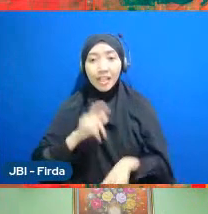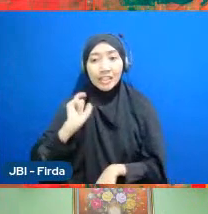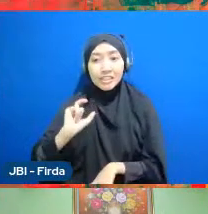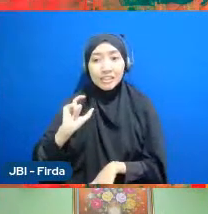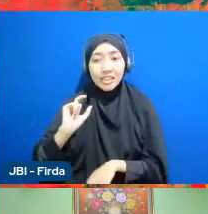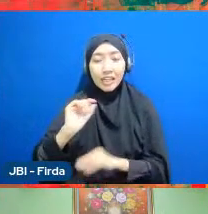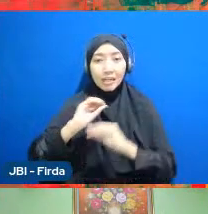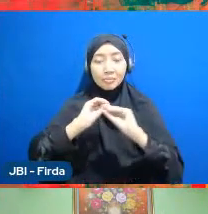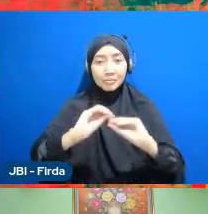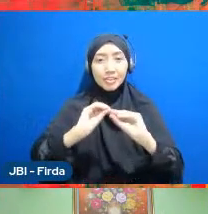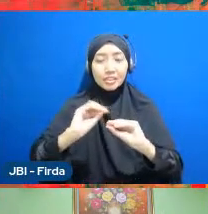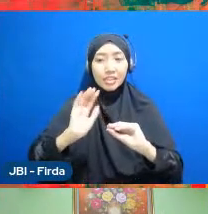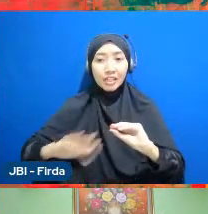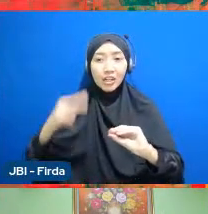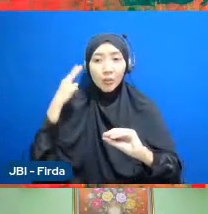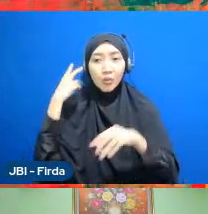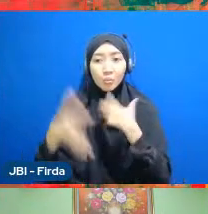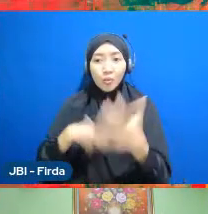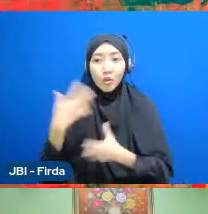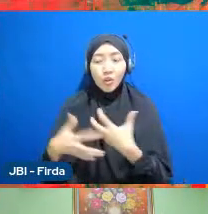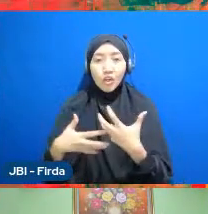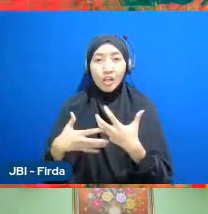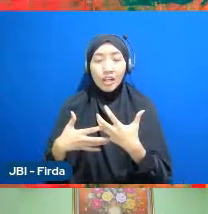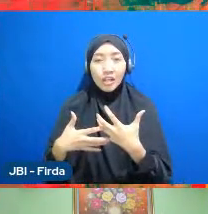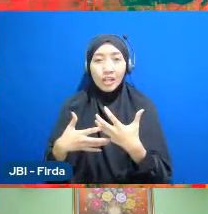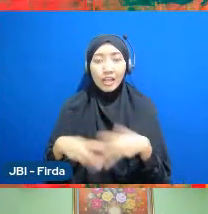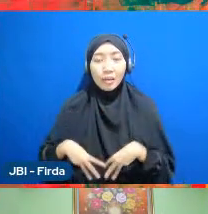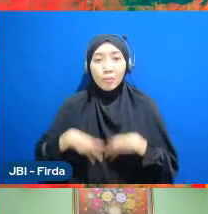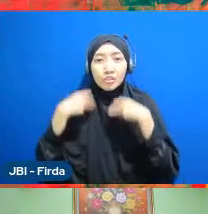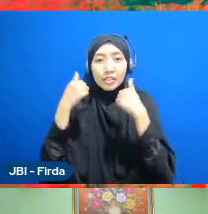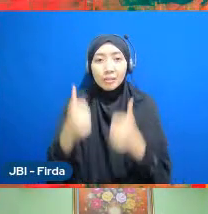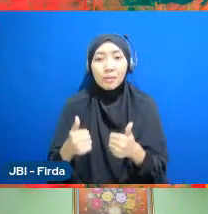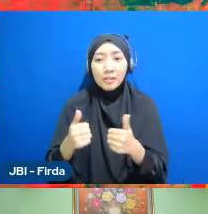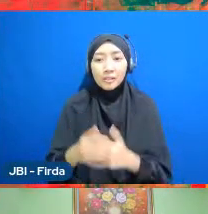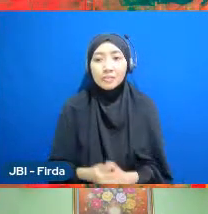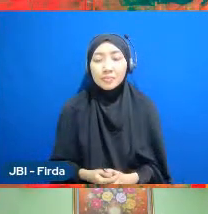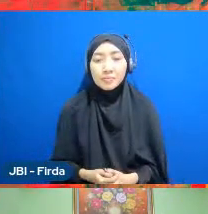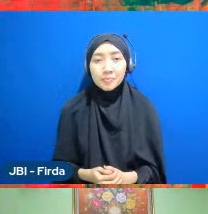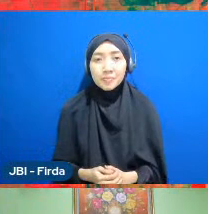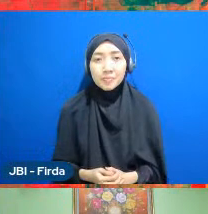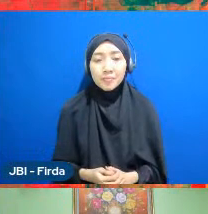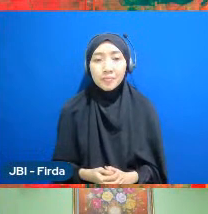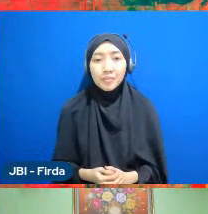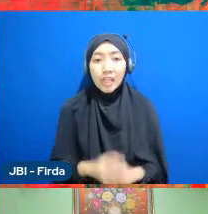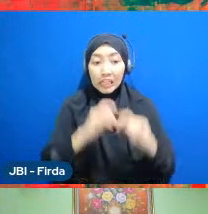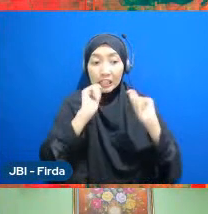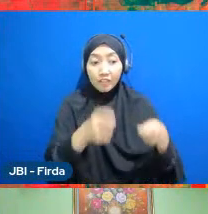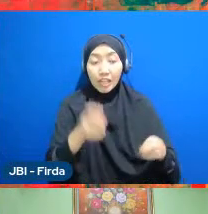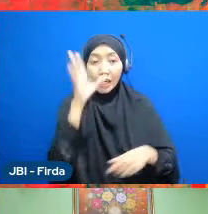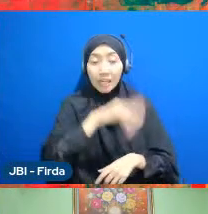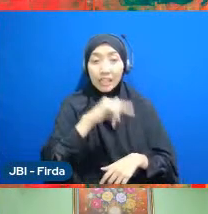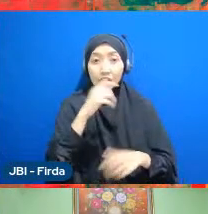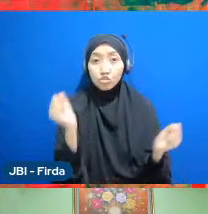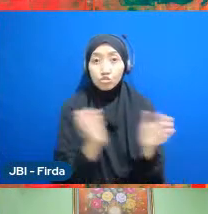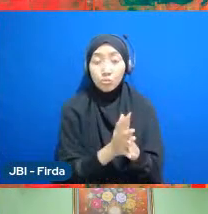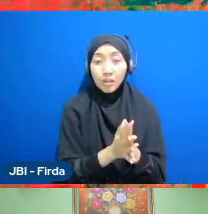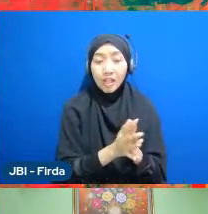mengajar anak untuk mengelola emosi dengan baik. Yang sudah registrasi hari ini